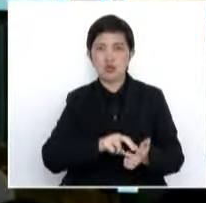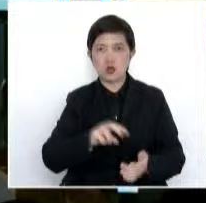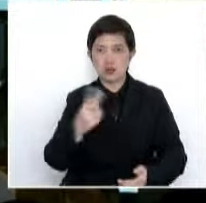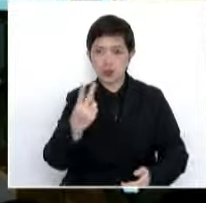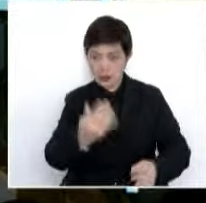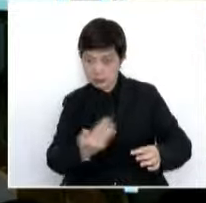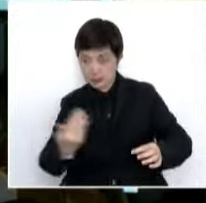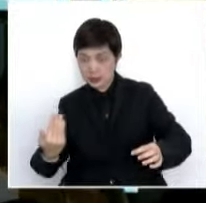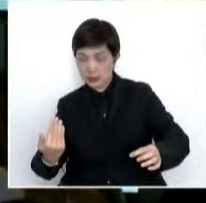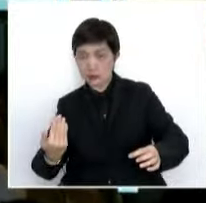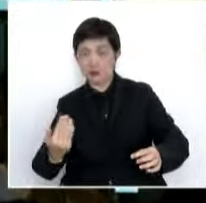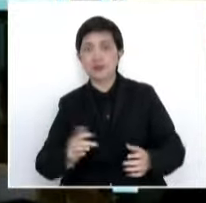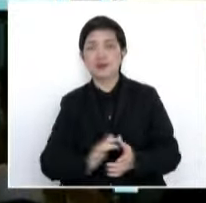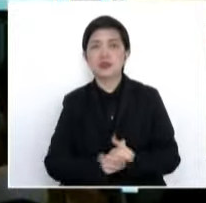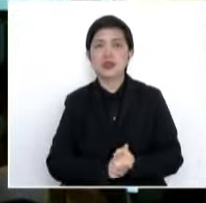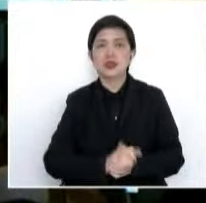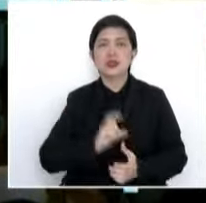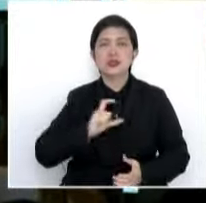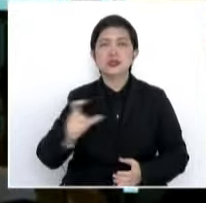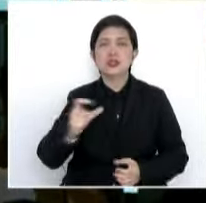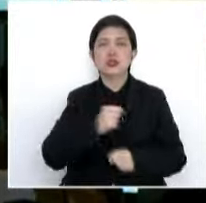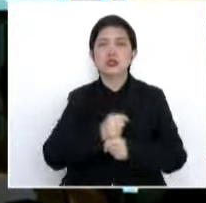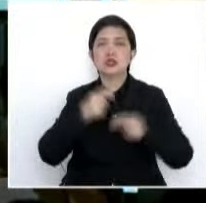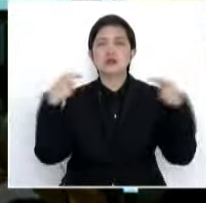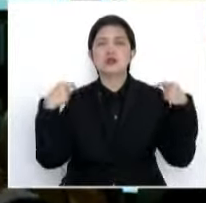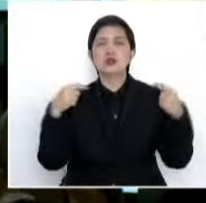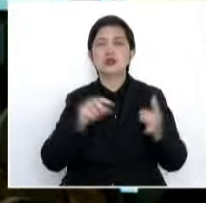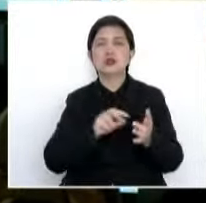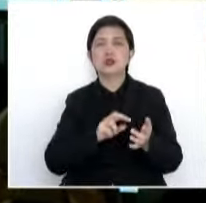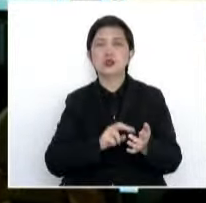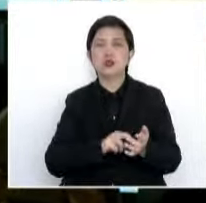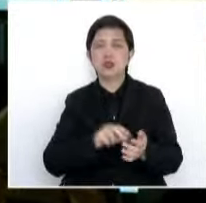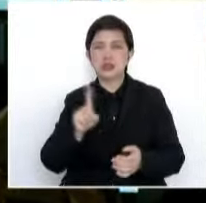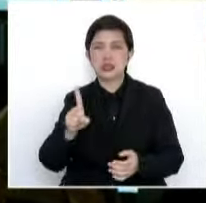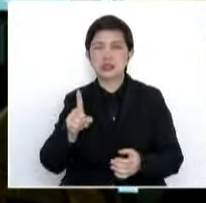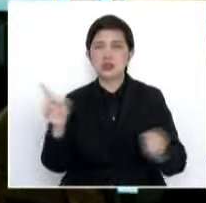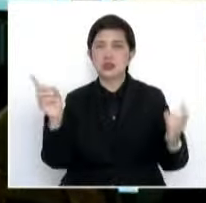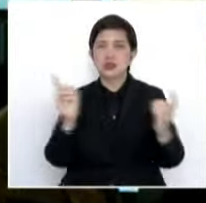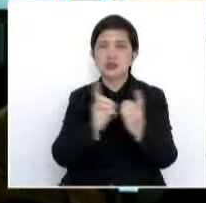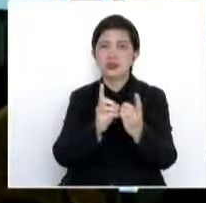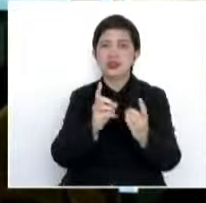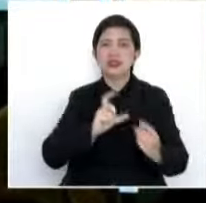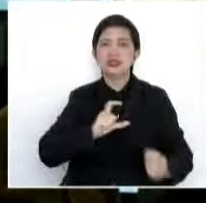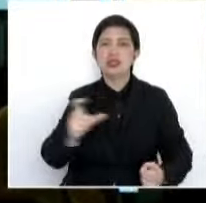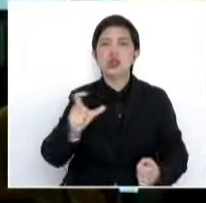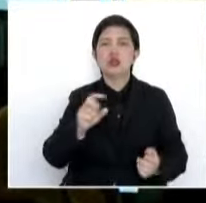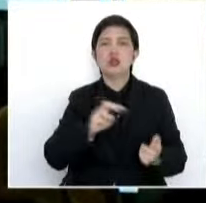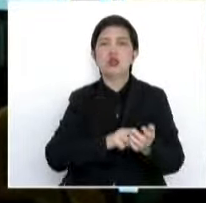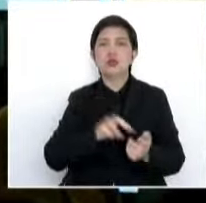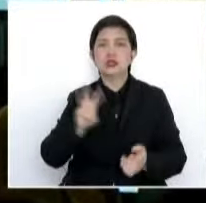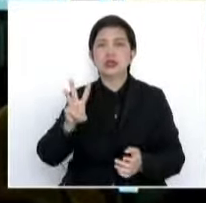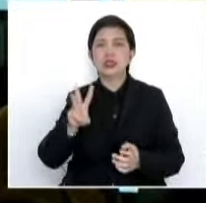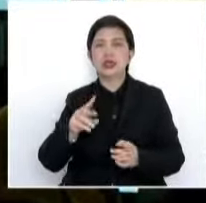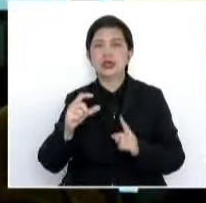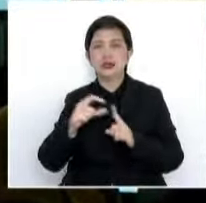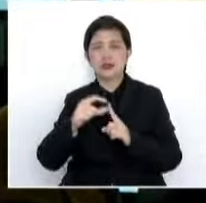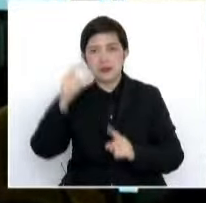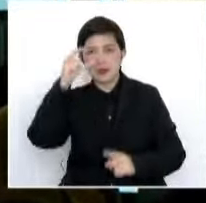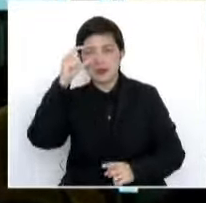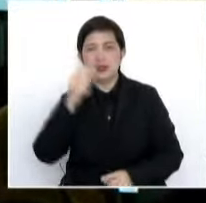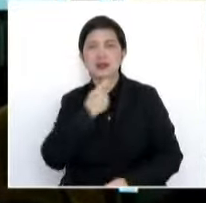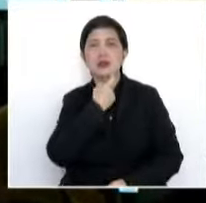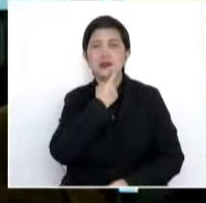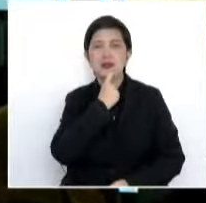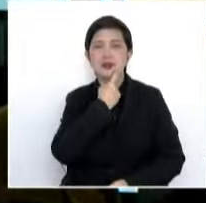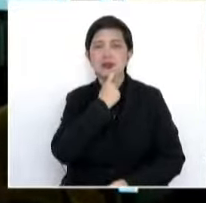selanjutnya calon gubernur nomor urut 1 Bapak ritwan Kamil akan berhadapan dengan pasangan calon nomor urut 3 Bapak Pramono Anung dan bapak ranoarno